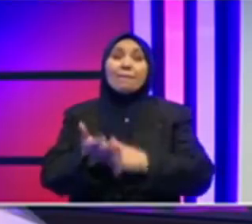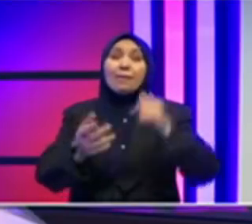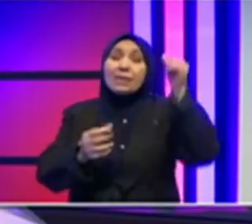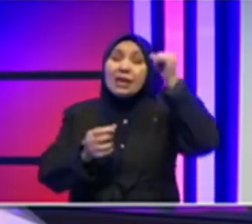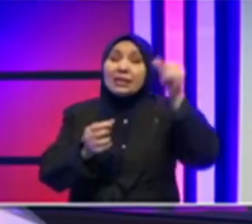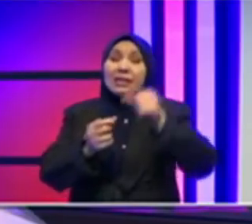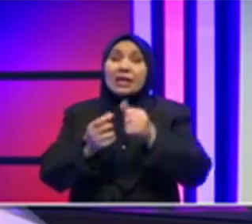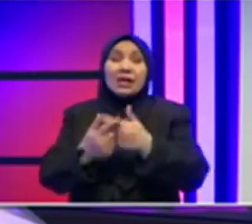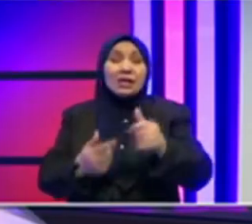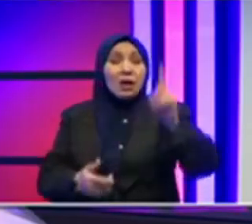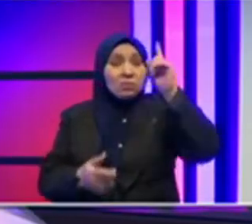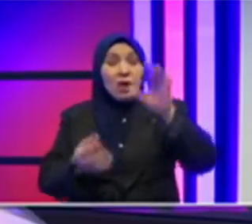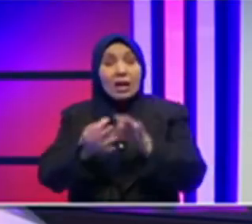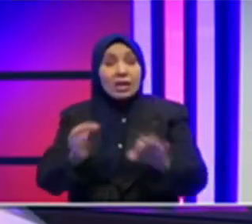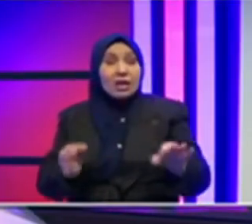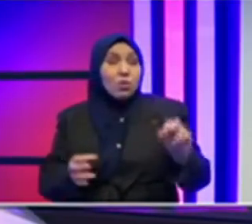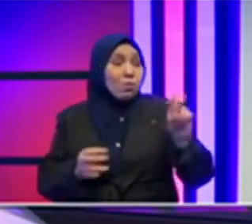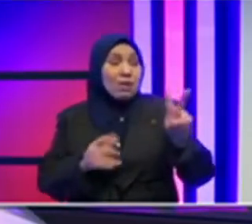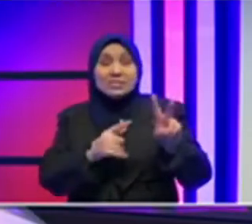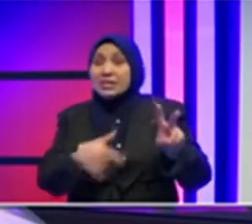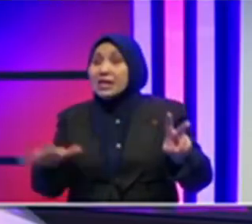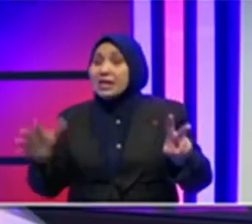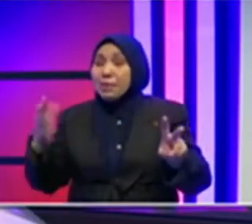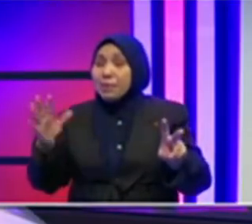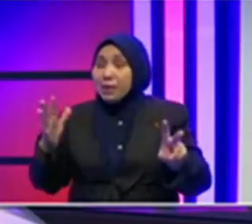ayat 12 hingga ayat 15 bersama Ustaz